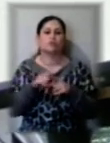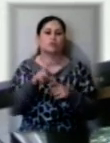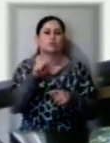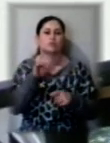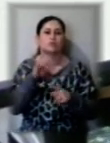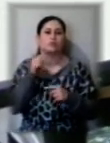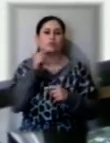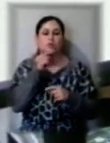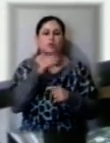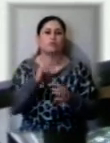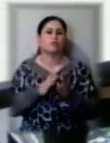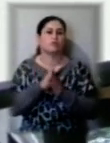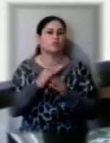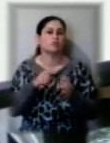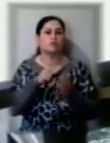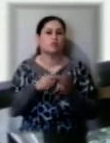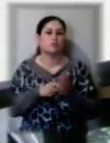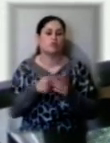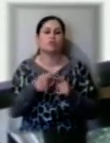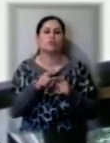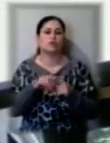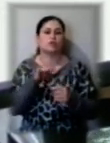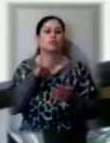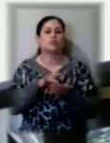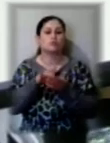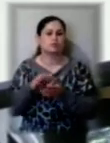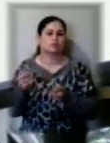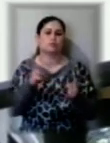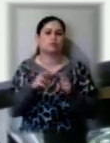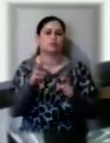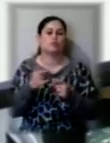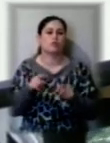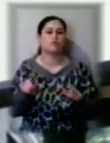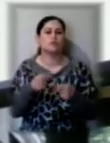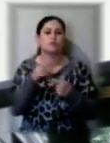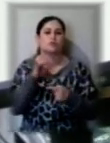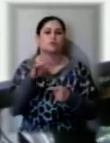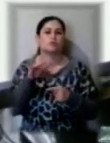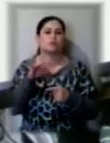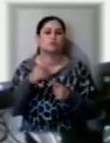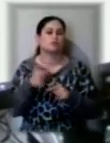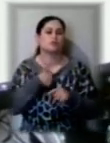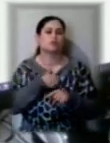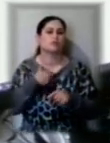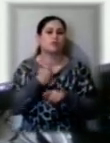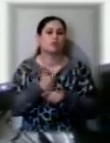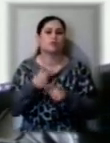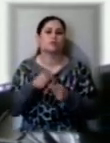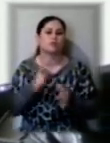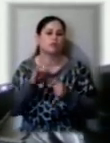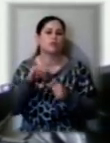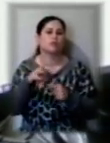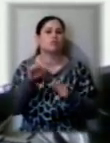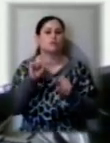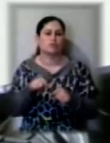міста, привертати тим більше навіть туристів в плані якому, відродити культурну спадщину. Це надзвичайно важливо, тому що дійсно на ній можна вивчати свою